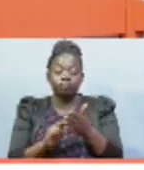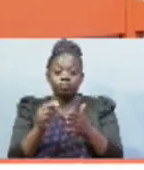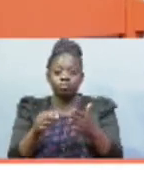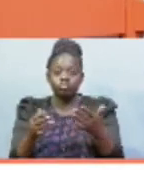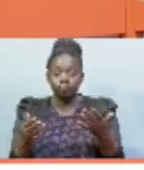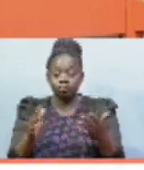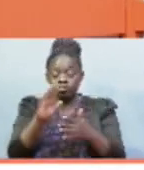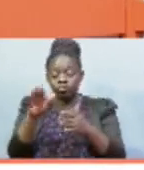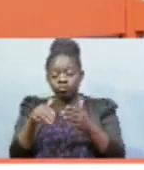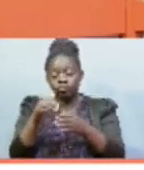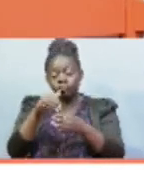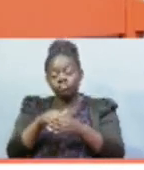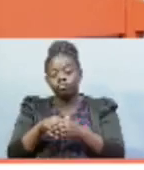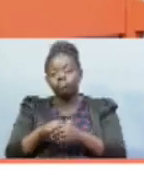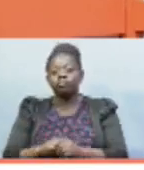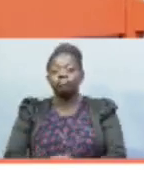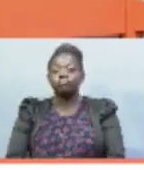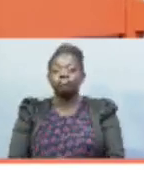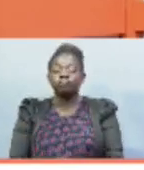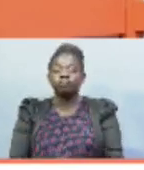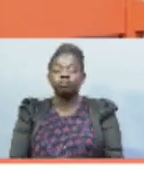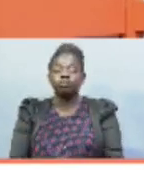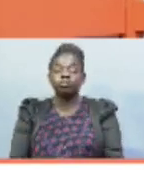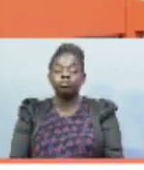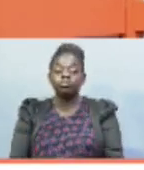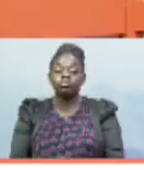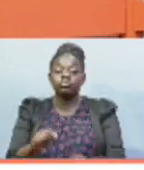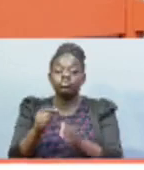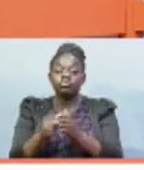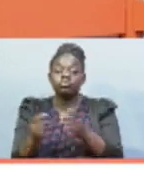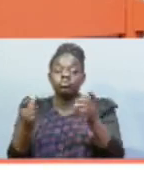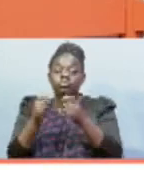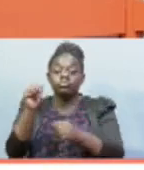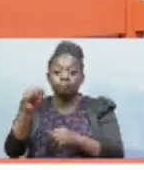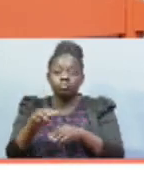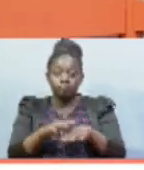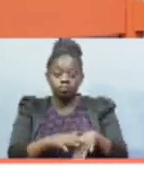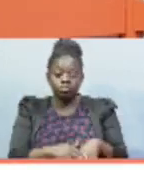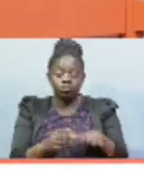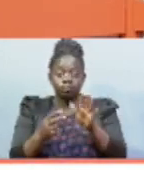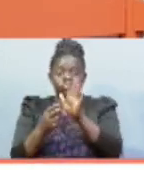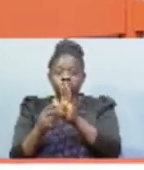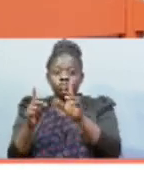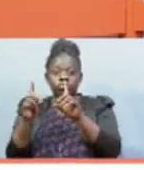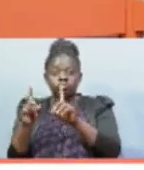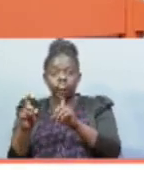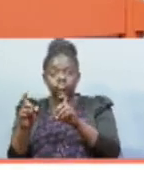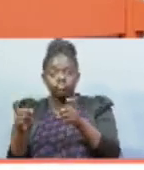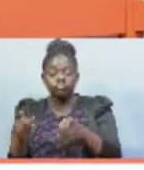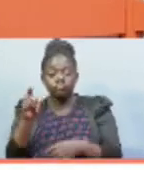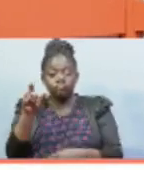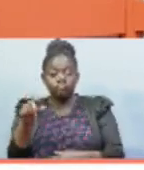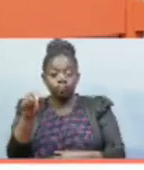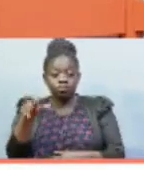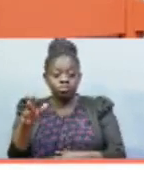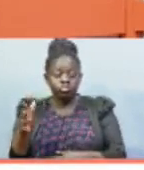bakozesa ebyokulwanyisa byonna muno mwebiri. Muna Uganda bamukubye amasasi South Africa wano bakulaze ekifaananyi eky'omuntu